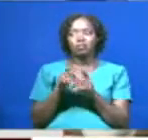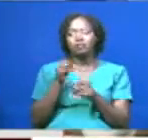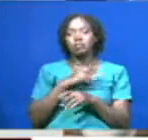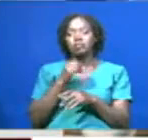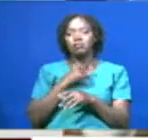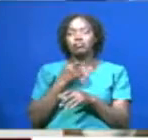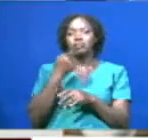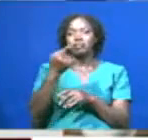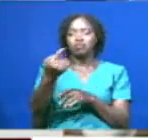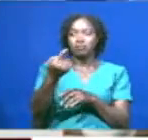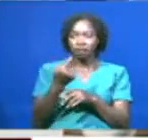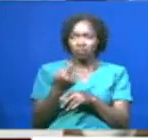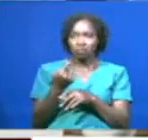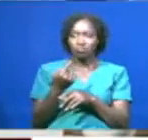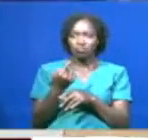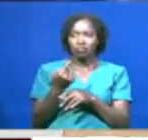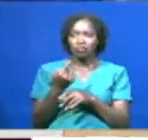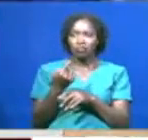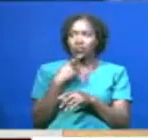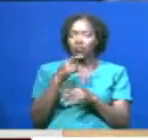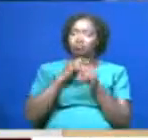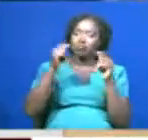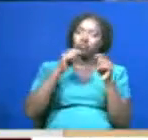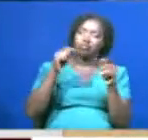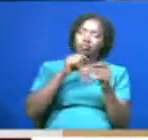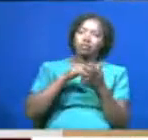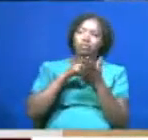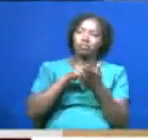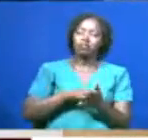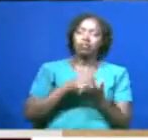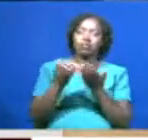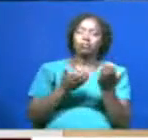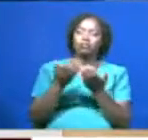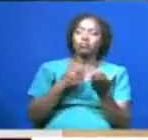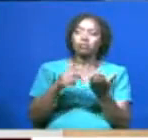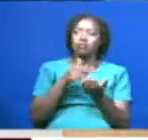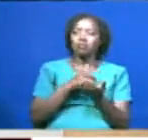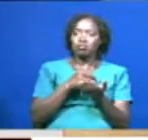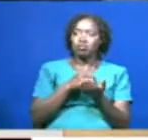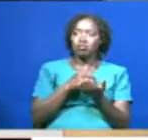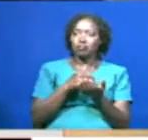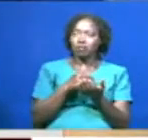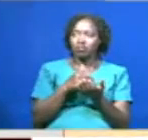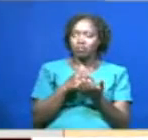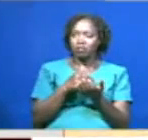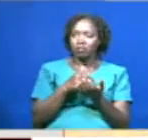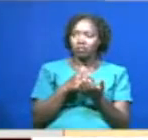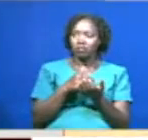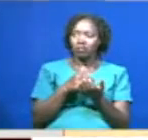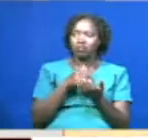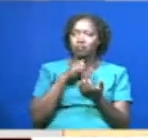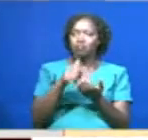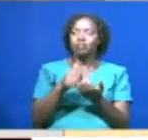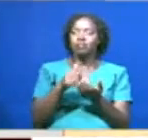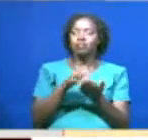kwa hivyo hawapendei. Kwa hivyo maandamano yanaathiri kibiashara sana. Wasiathiri biashara za watu, wasiathiri maisha ya